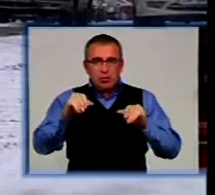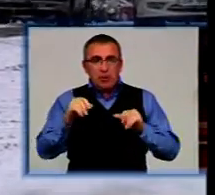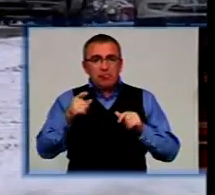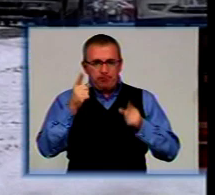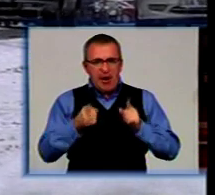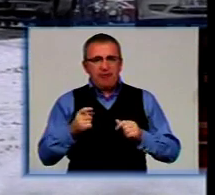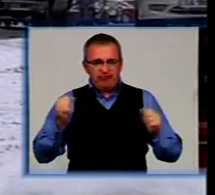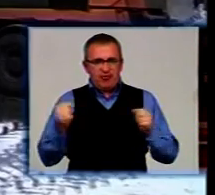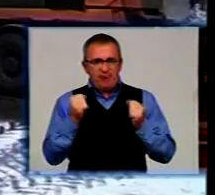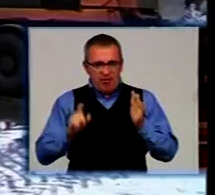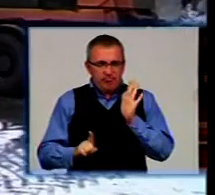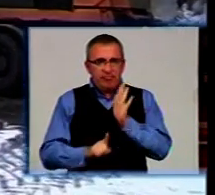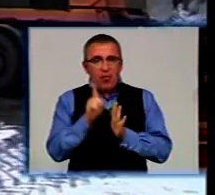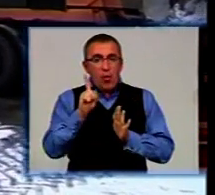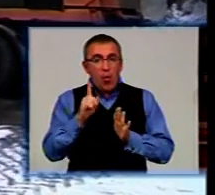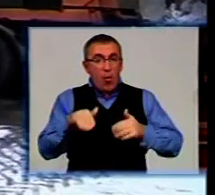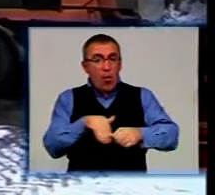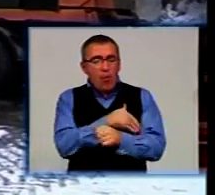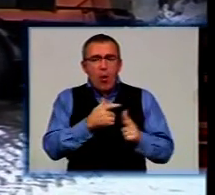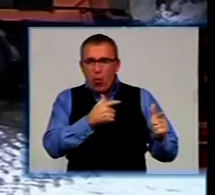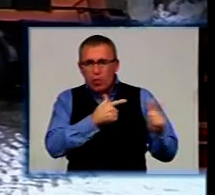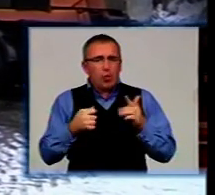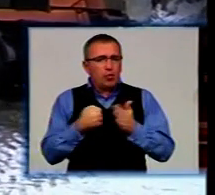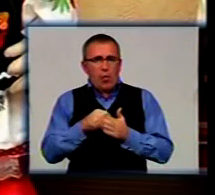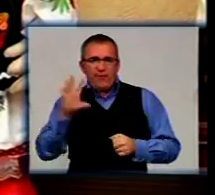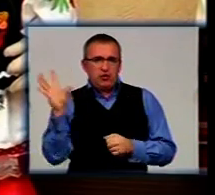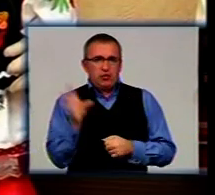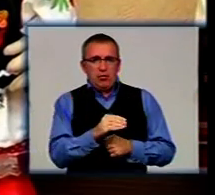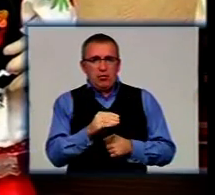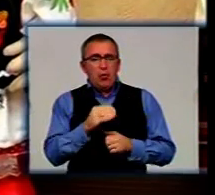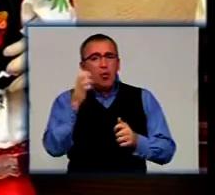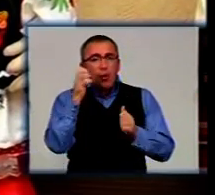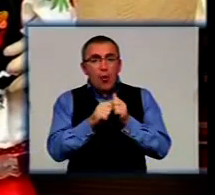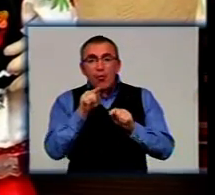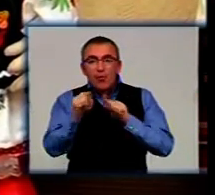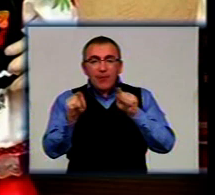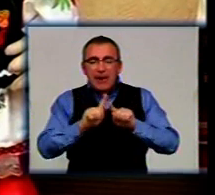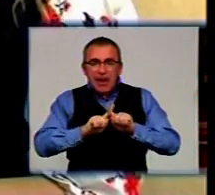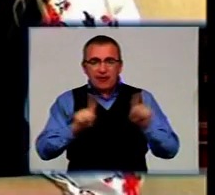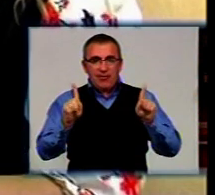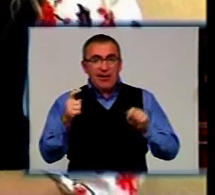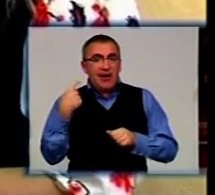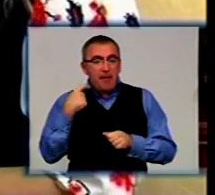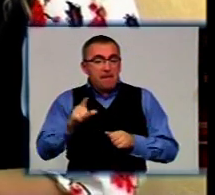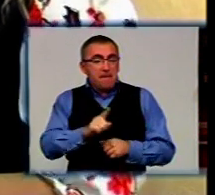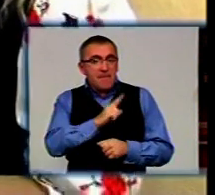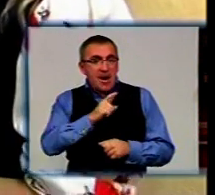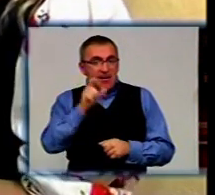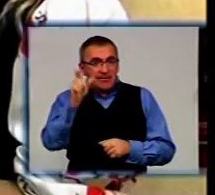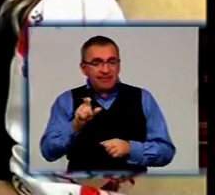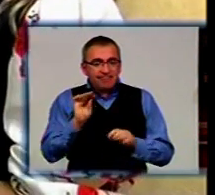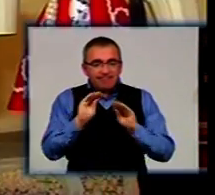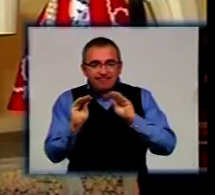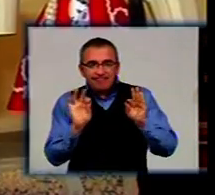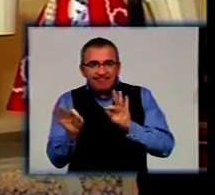зима захоплює Кіровоградщину. Комунальники кажуть, готові до всього. Кожна з них – ексклюзив. Кіровоградська майстриня робить